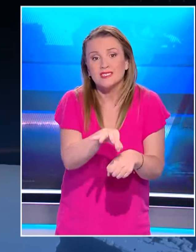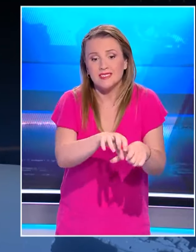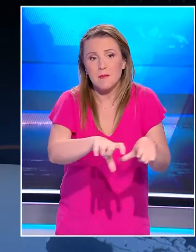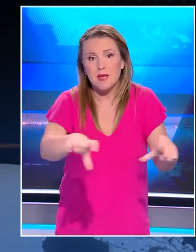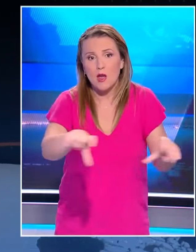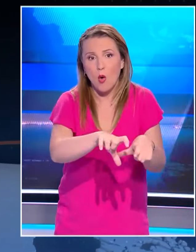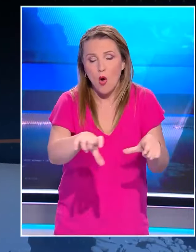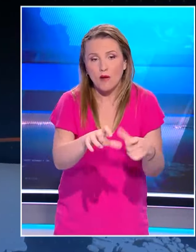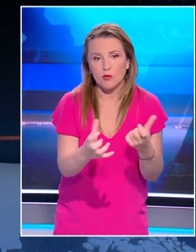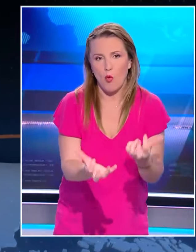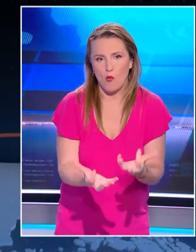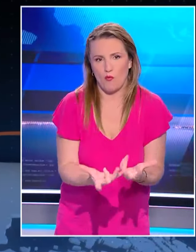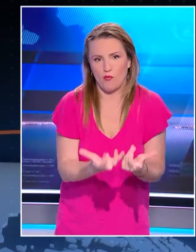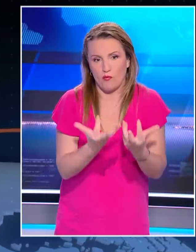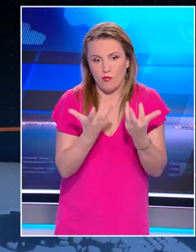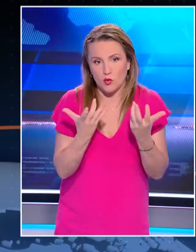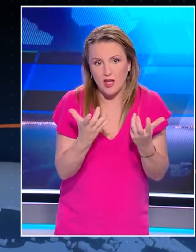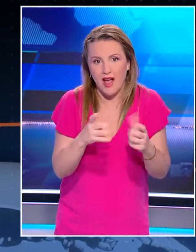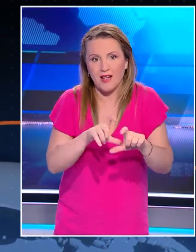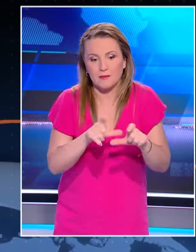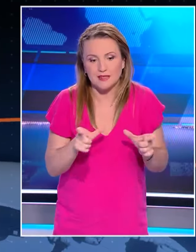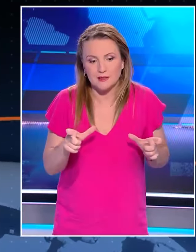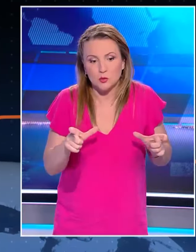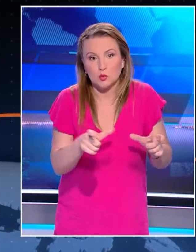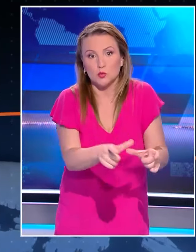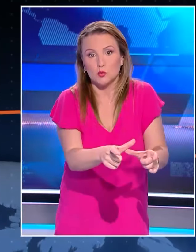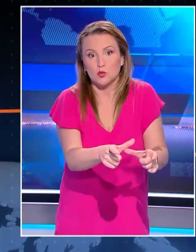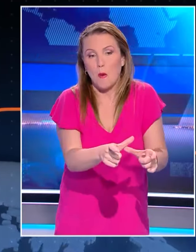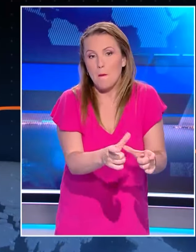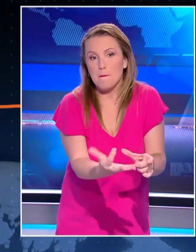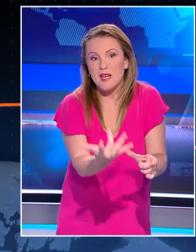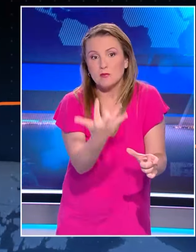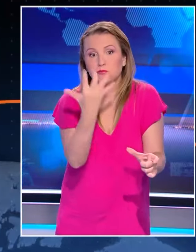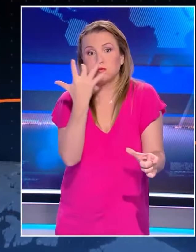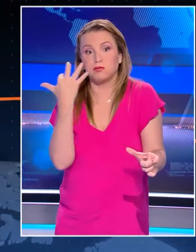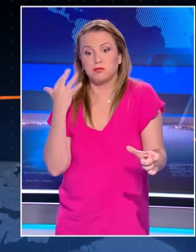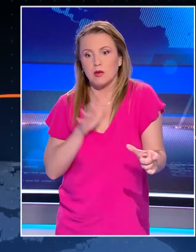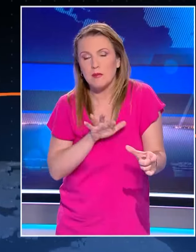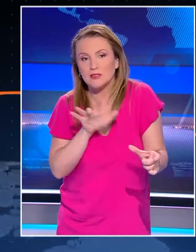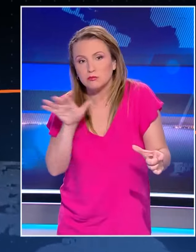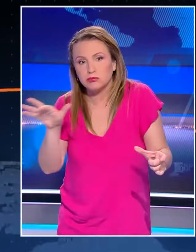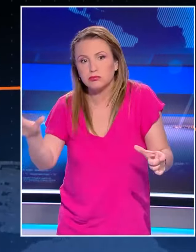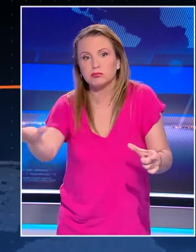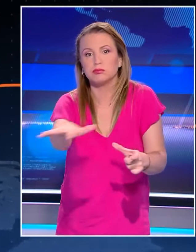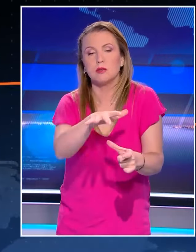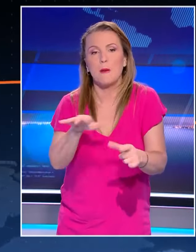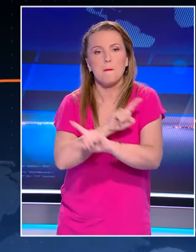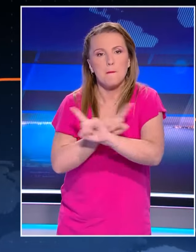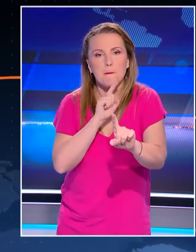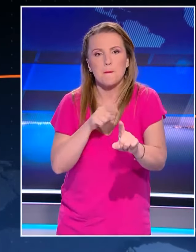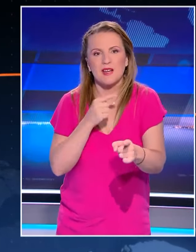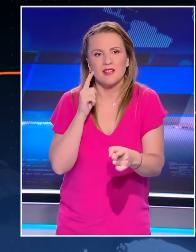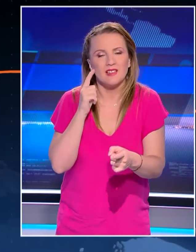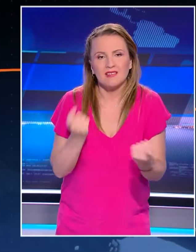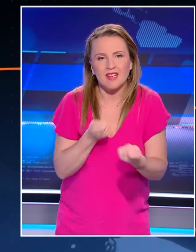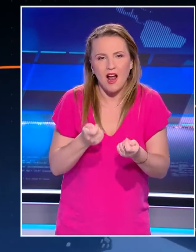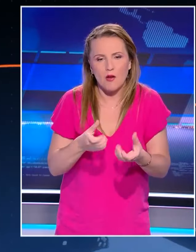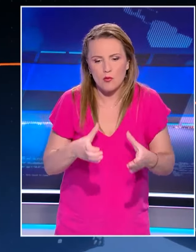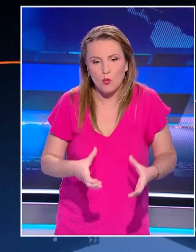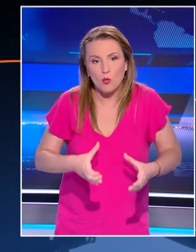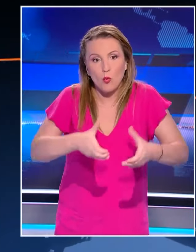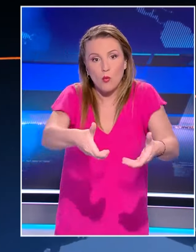αν εδώ αυτή τη στιγμή οι εθελοντές, οι πυροσβέστες μας δεν καταφέρουν να κατασβέσουν τη φωτιά, βλέπετε ότι με κουβάδες στα